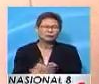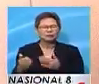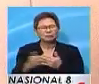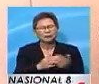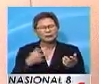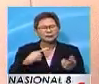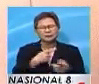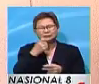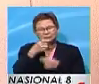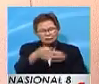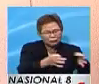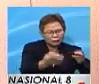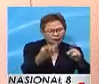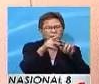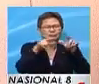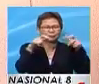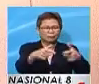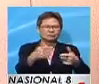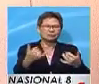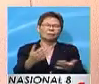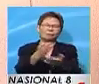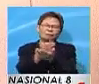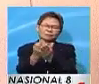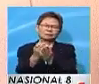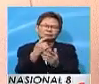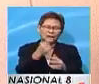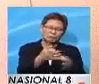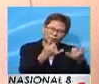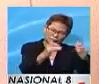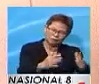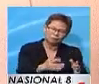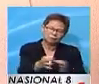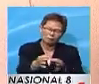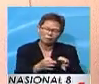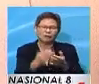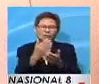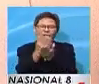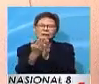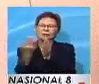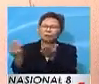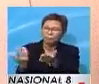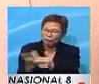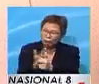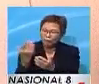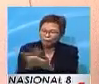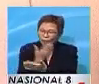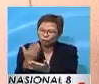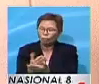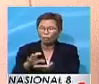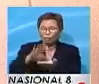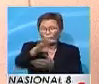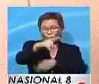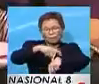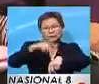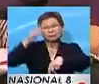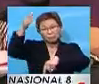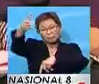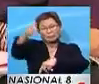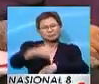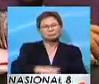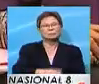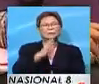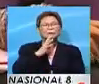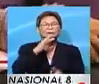pasukan tersebut sedang melalui fasa yang baru fasa di mana ingin melabur untuk masa depan